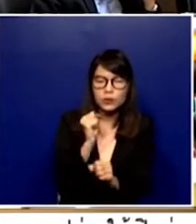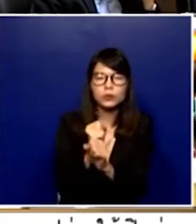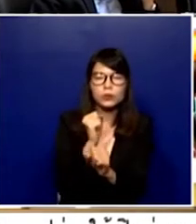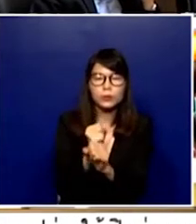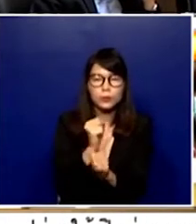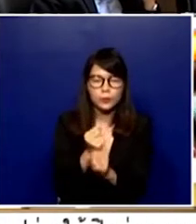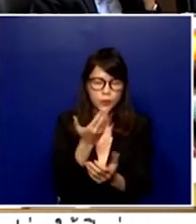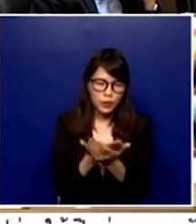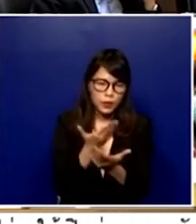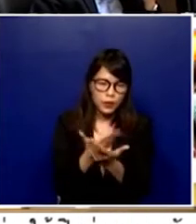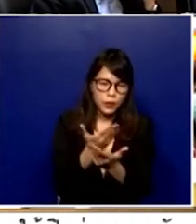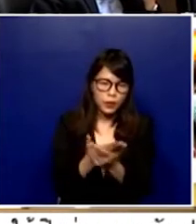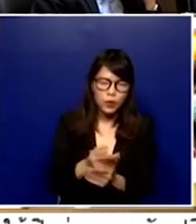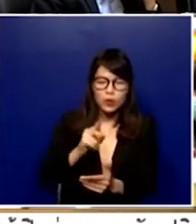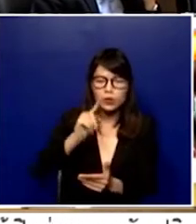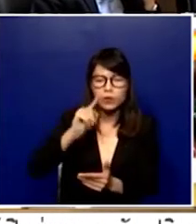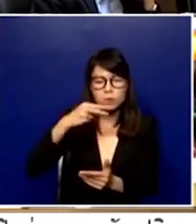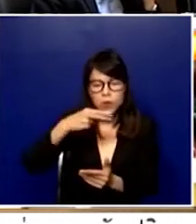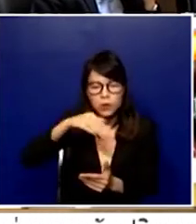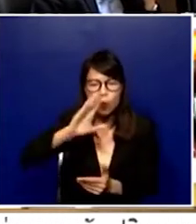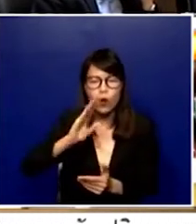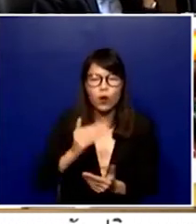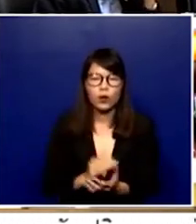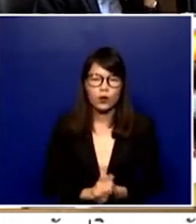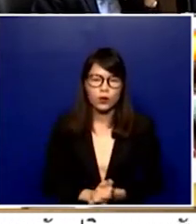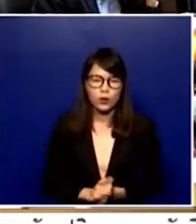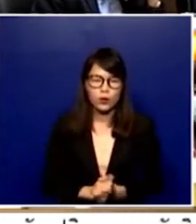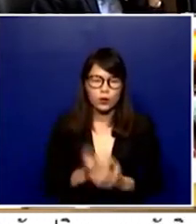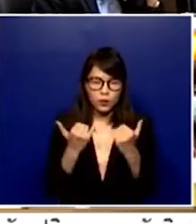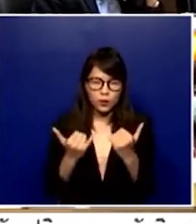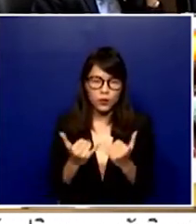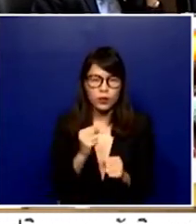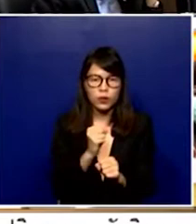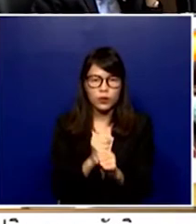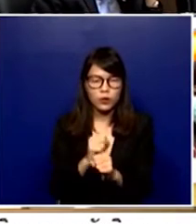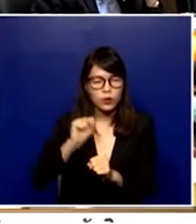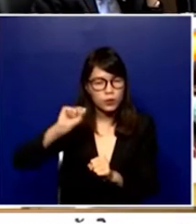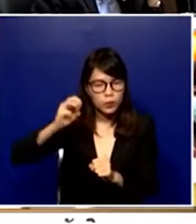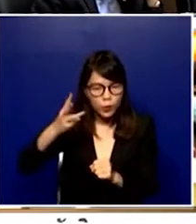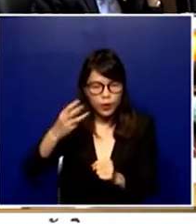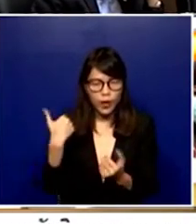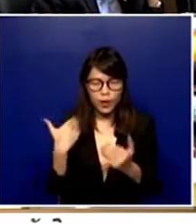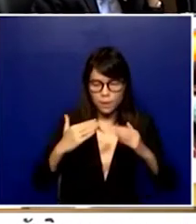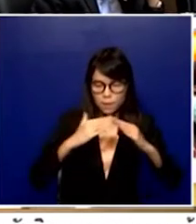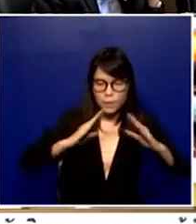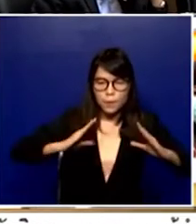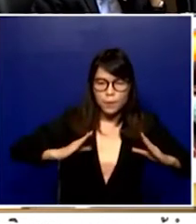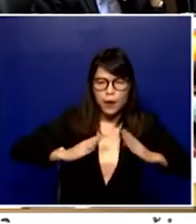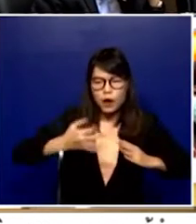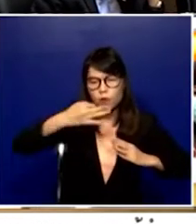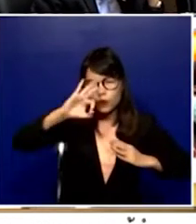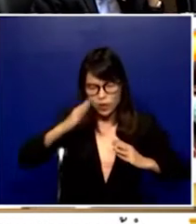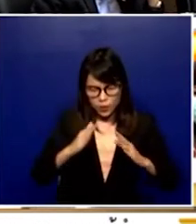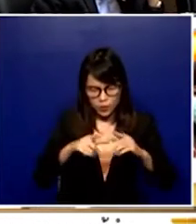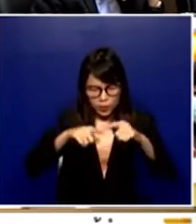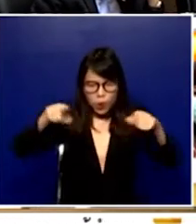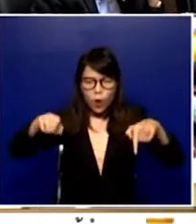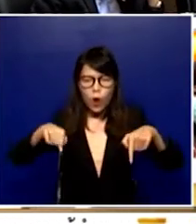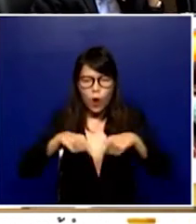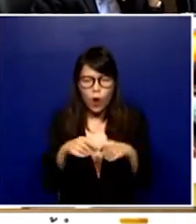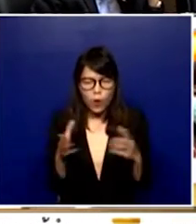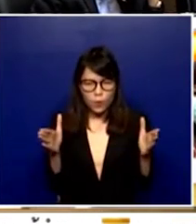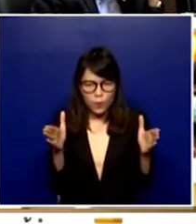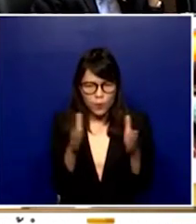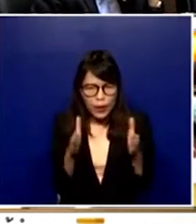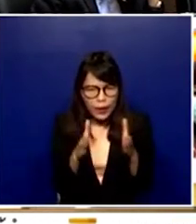เฉินเงินกเดือน Deborah แ่ản ลูิที่ี่เขาได้สวัดีการอยบ้านภัพฟรเป็ห้เล็กๆที่ไหนจ้างบ